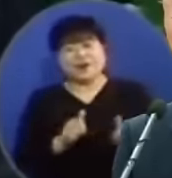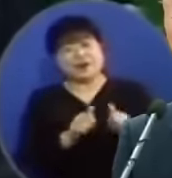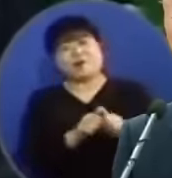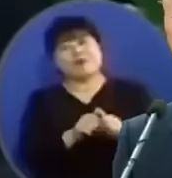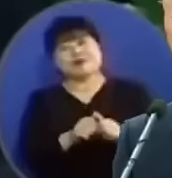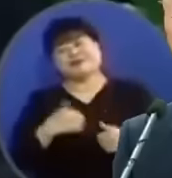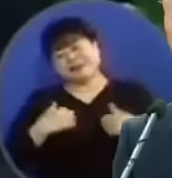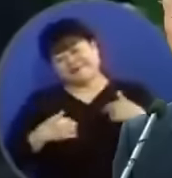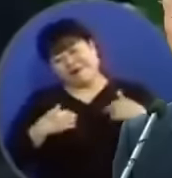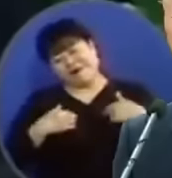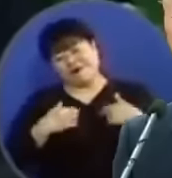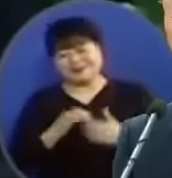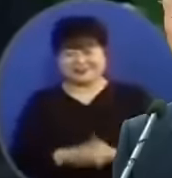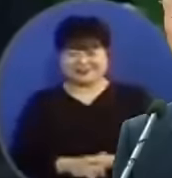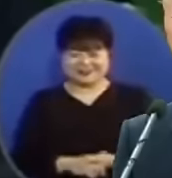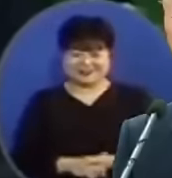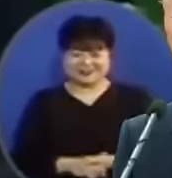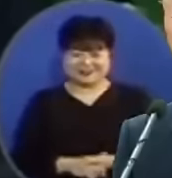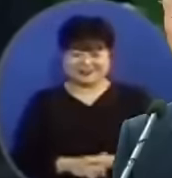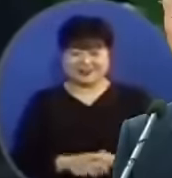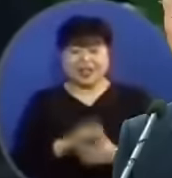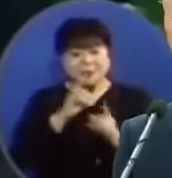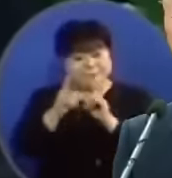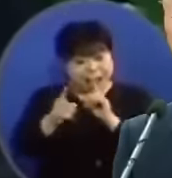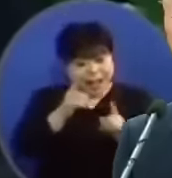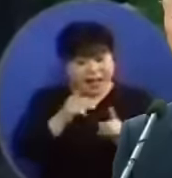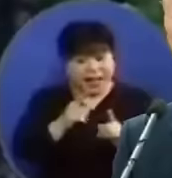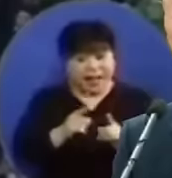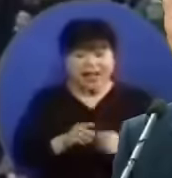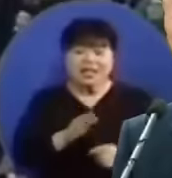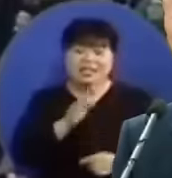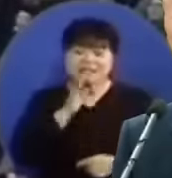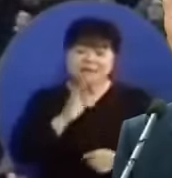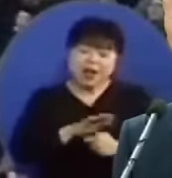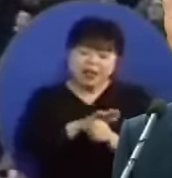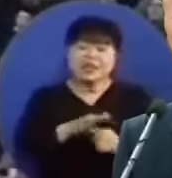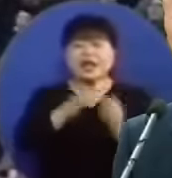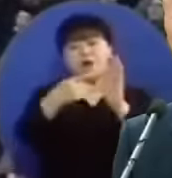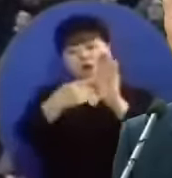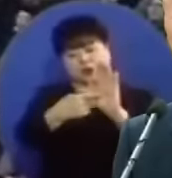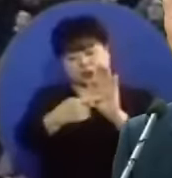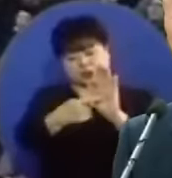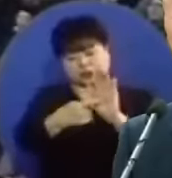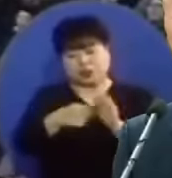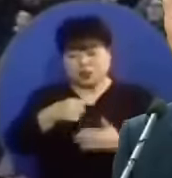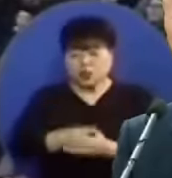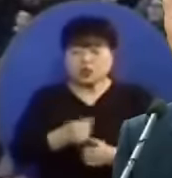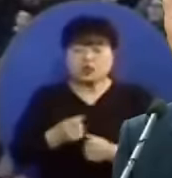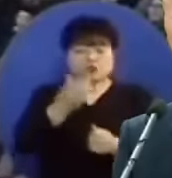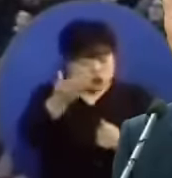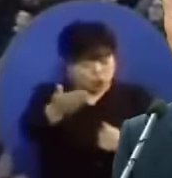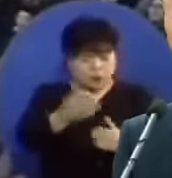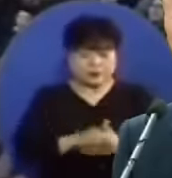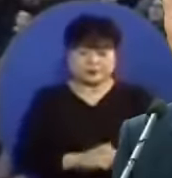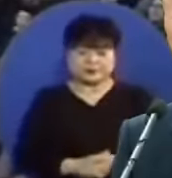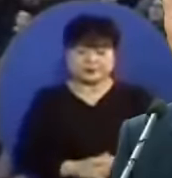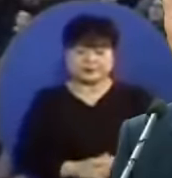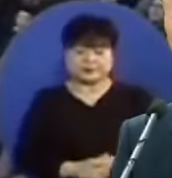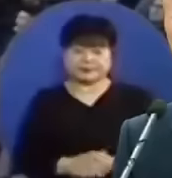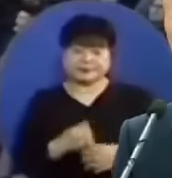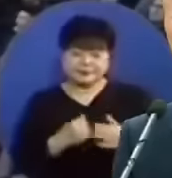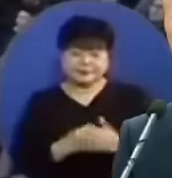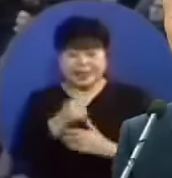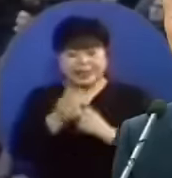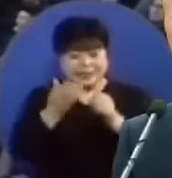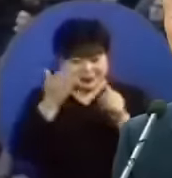있으면 즐겁다. 이 말이 얼마나 큰 사랑을 표시하고 용기와 힘을 주지 않습니까? 그러므로